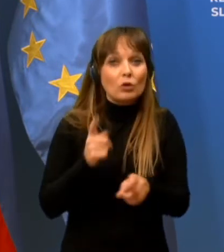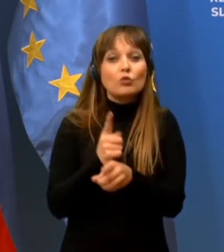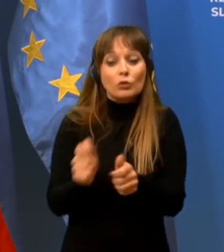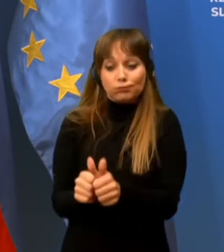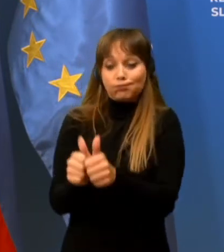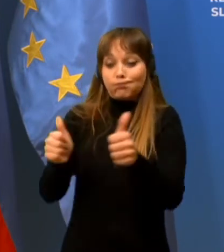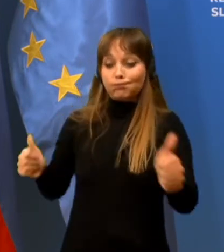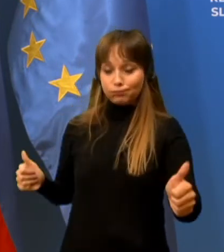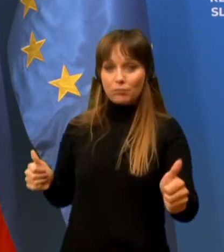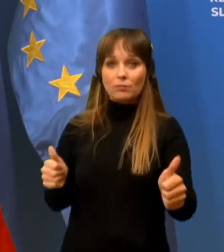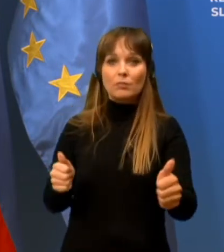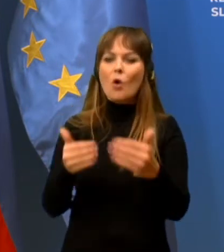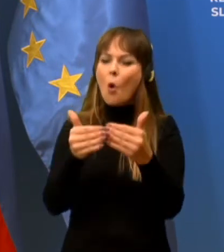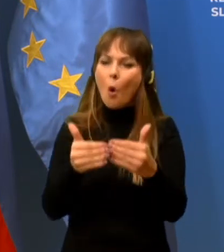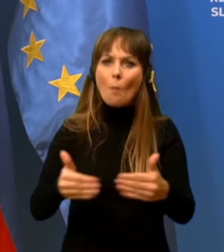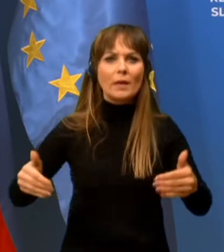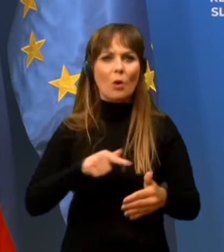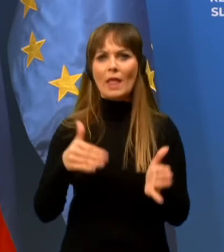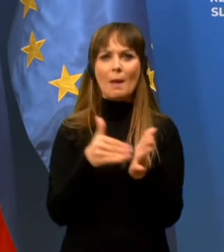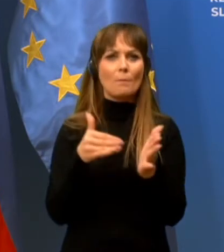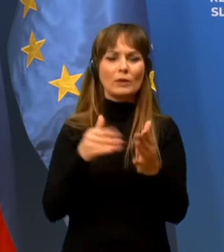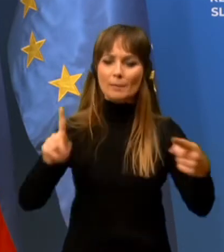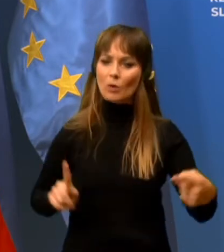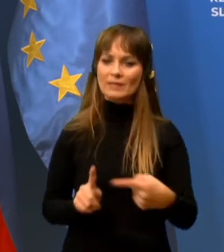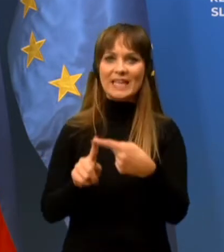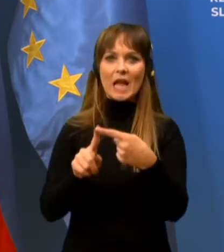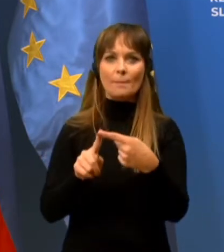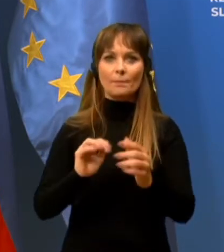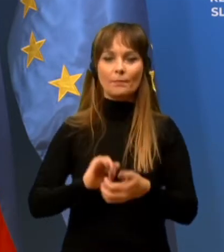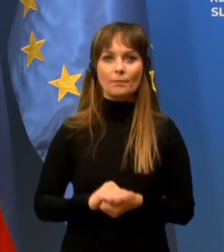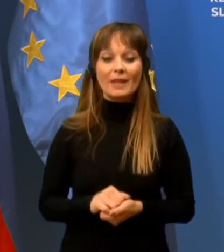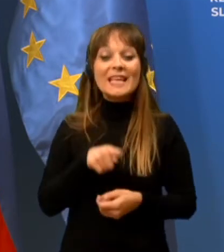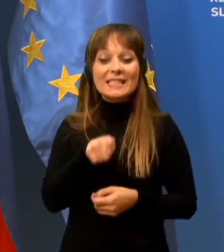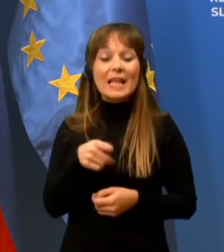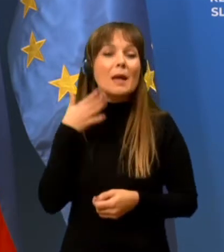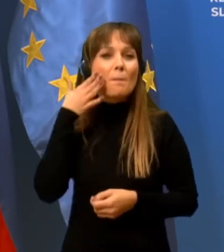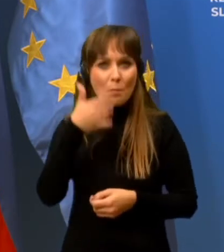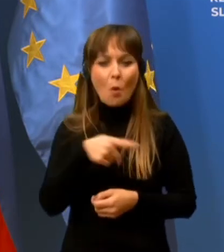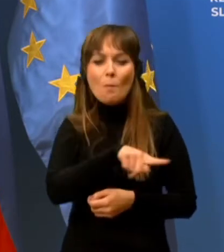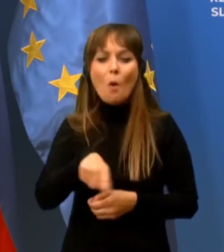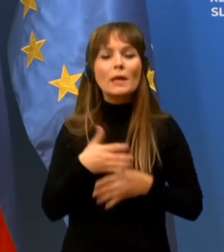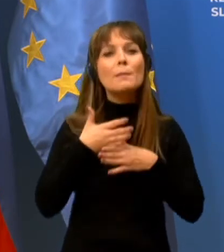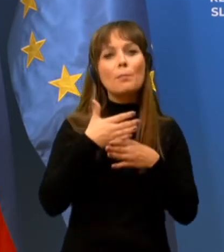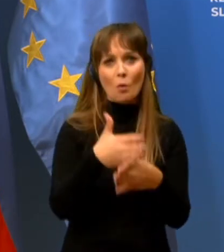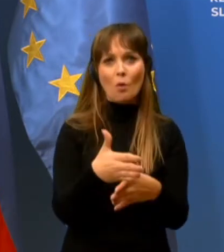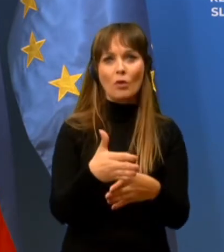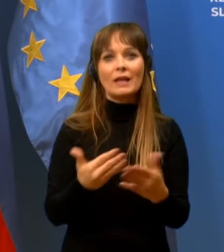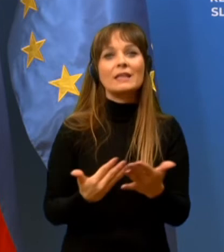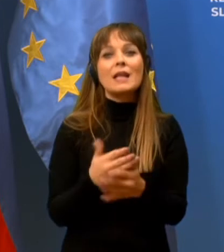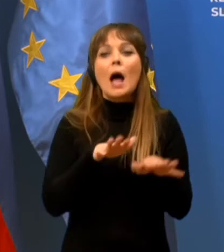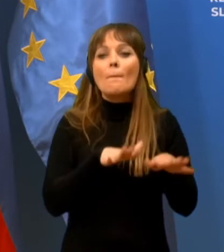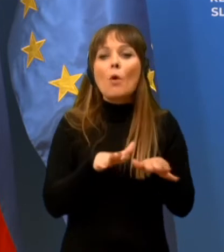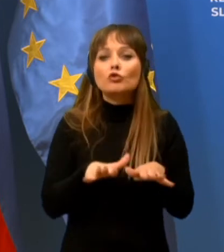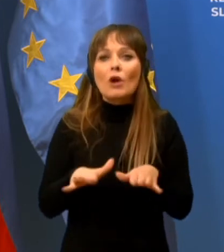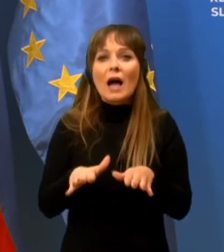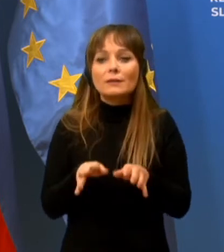razdalje, čim bolj omejimo nepotrebne stike. S tem bomo bistveno pripomogli k upočasnjevanju širjenja